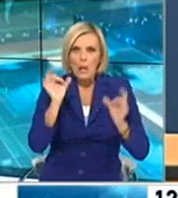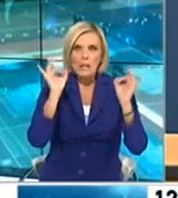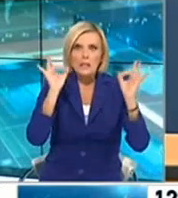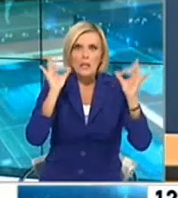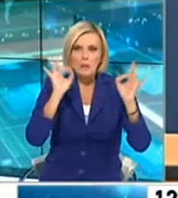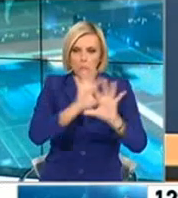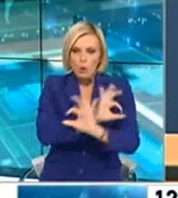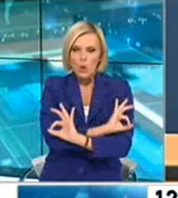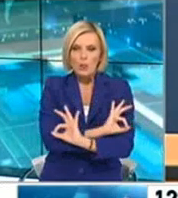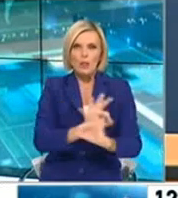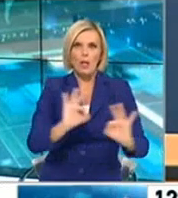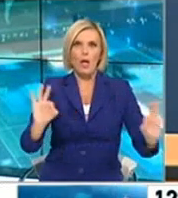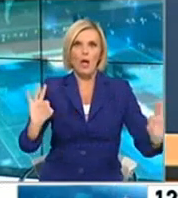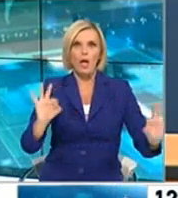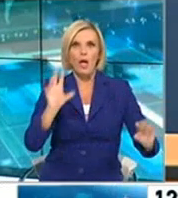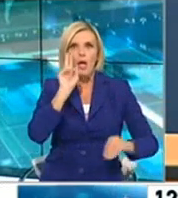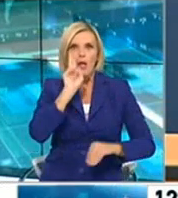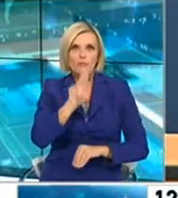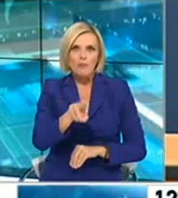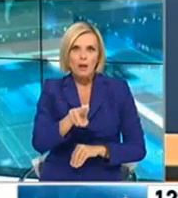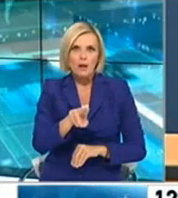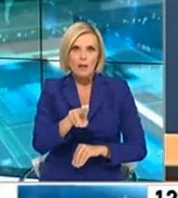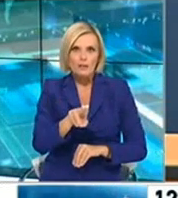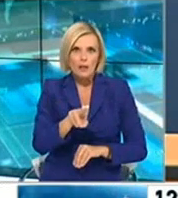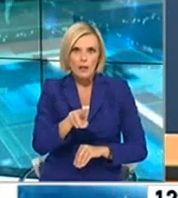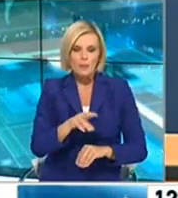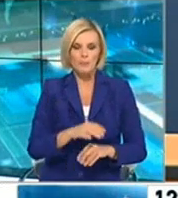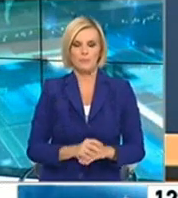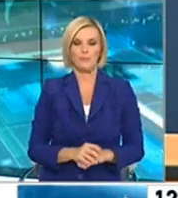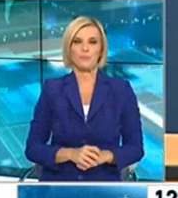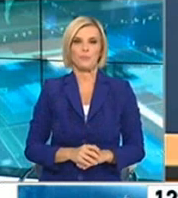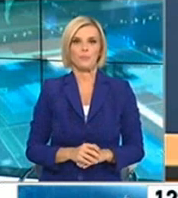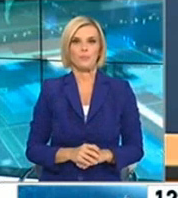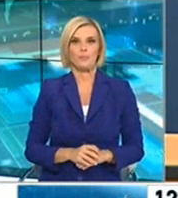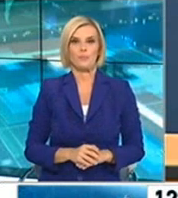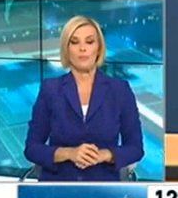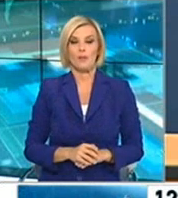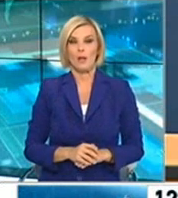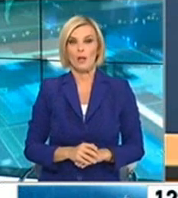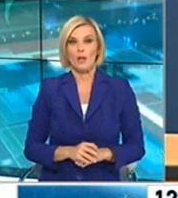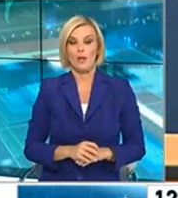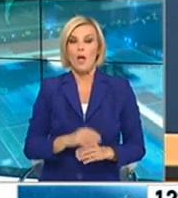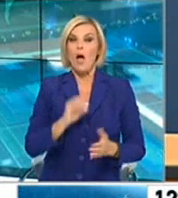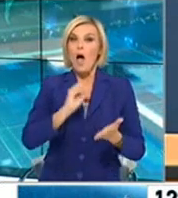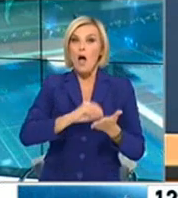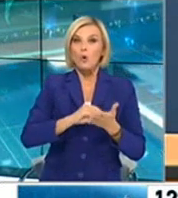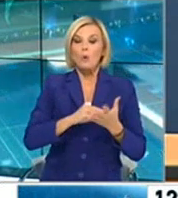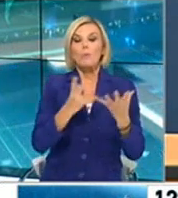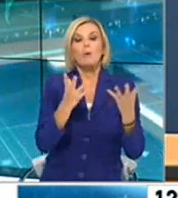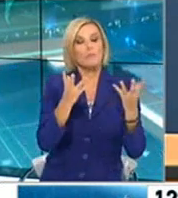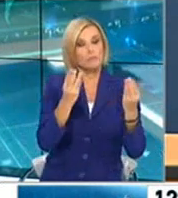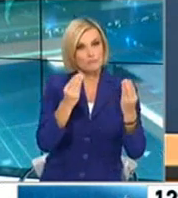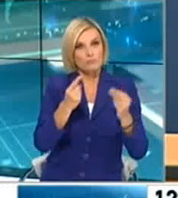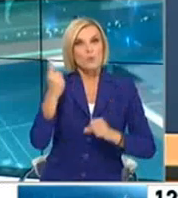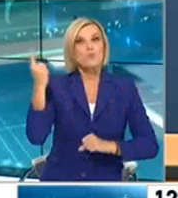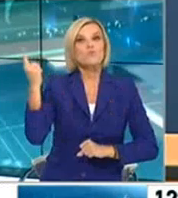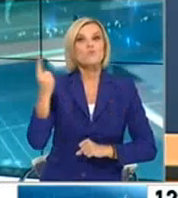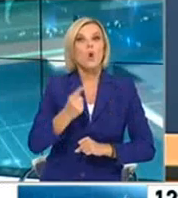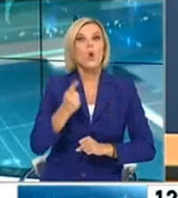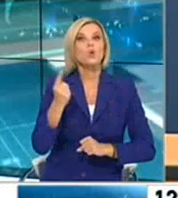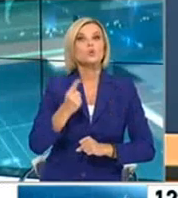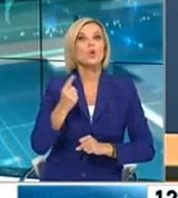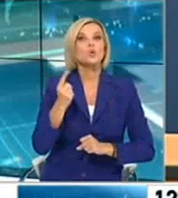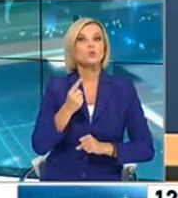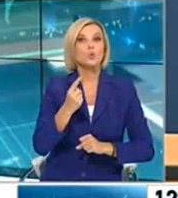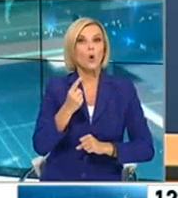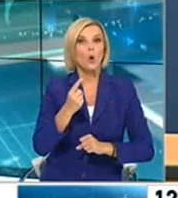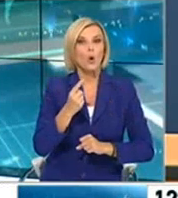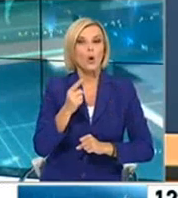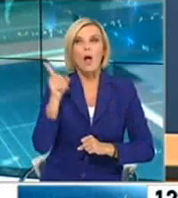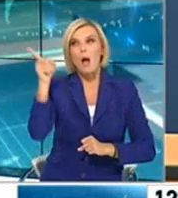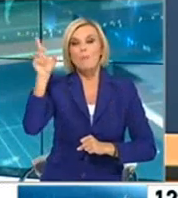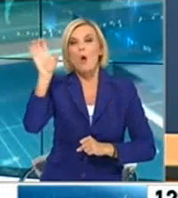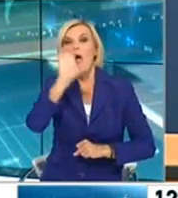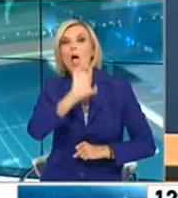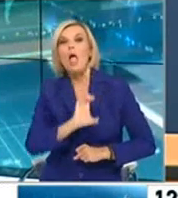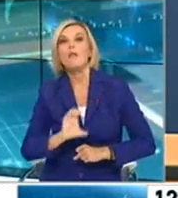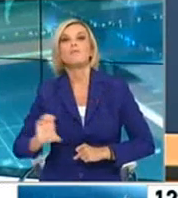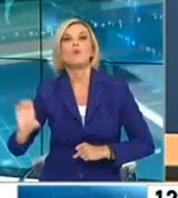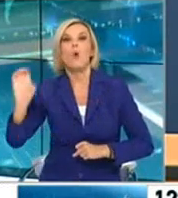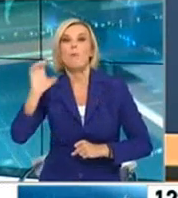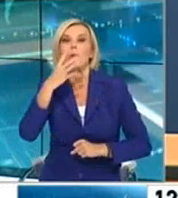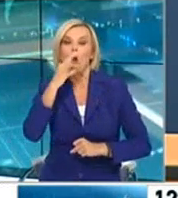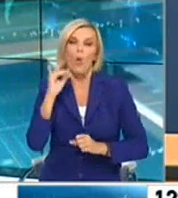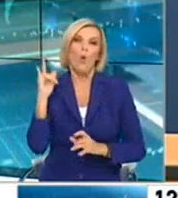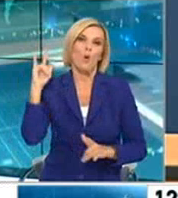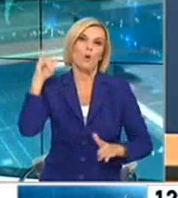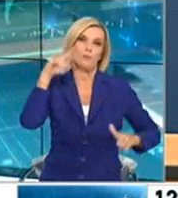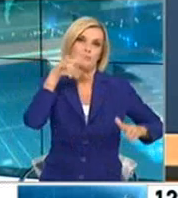Από την επιδημική επίσης καμπύλη, φαίνεται πως έχουμε μεγαλύτερο ποσοστό εισαγωμένων κρουσμάτων από ό,τι τους προηγούμενους βήμες,